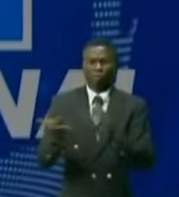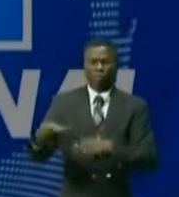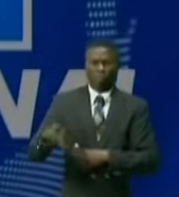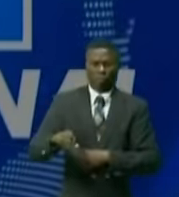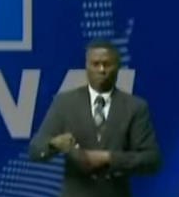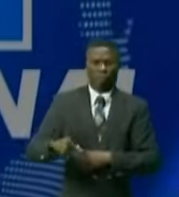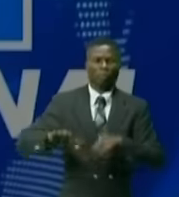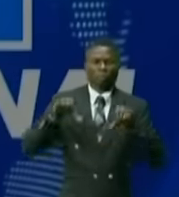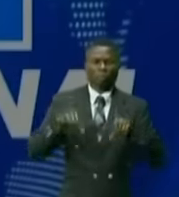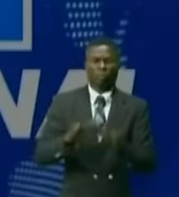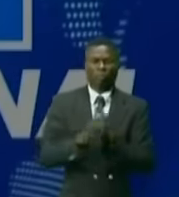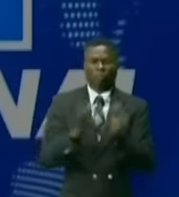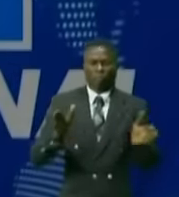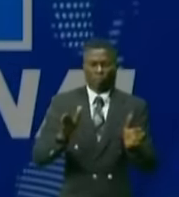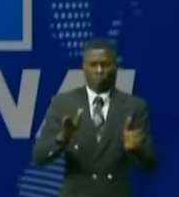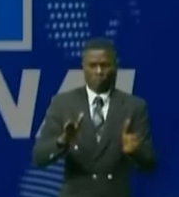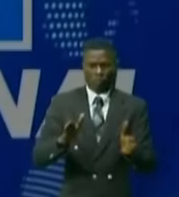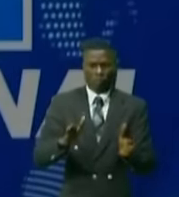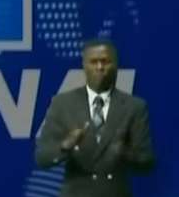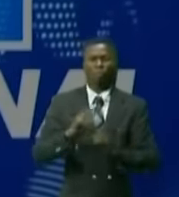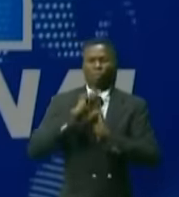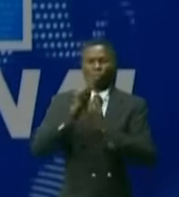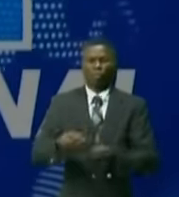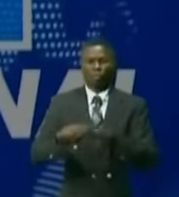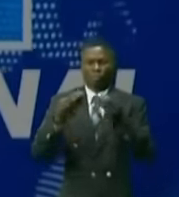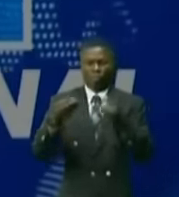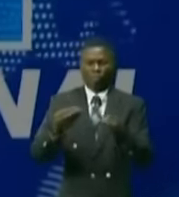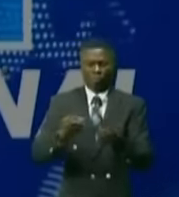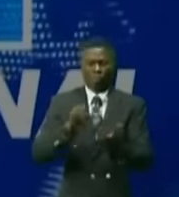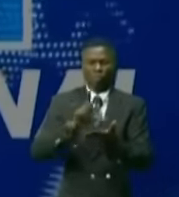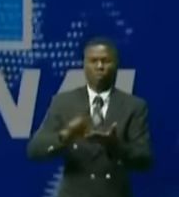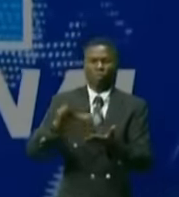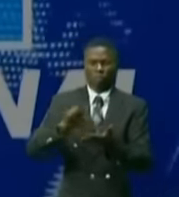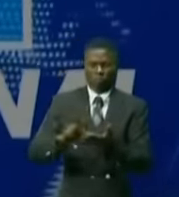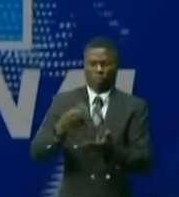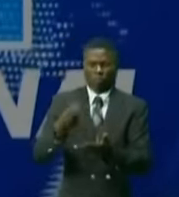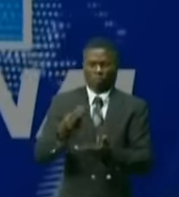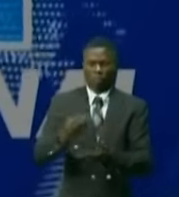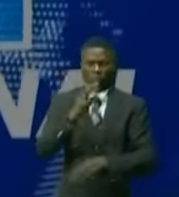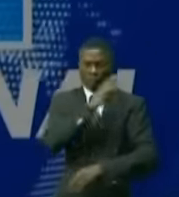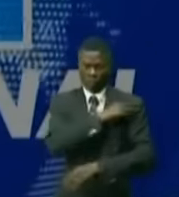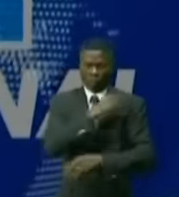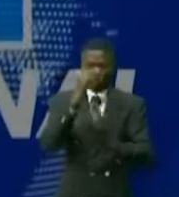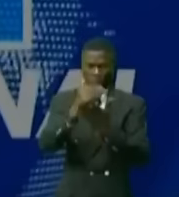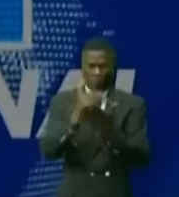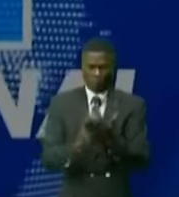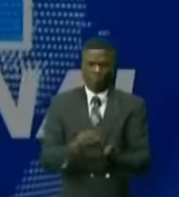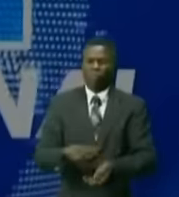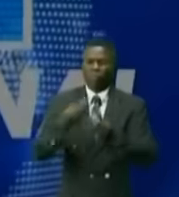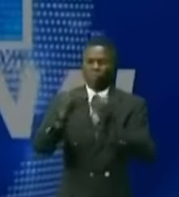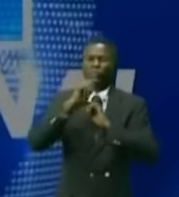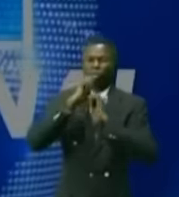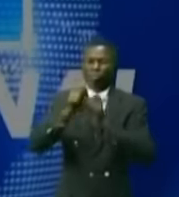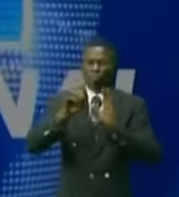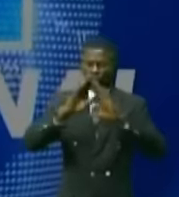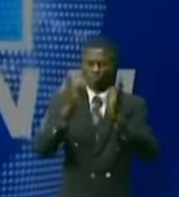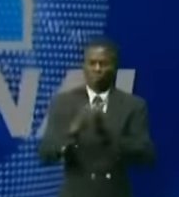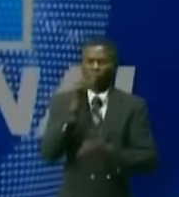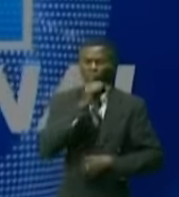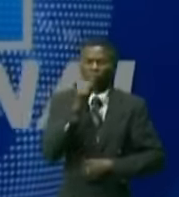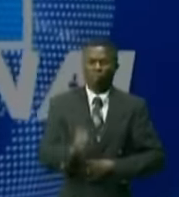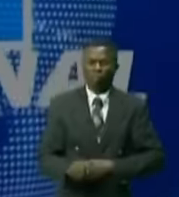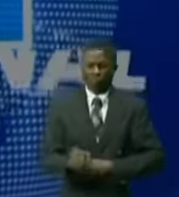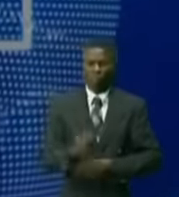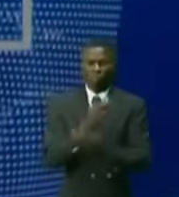territoire national. De ce fait, il sera accordé une allocation selon le grade à tous les retraités CNSAP. Pour